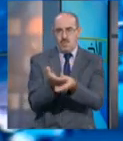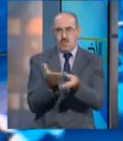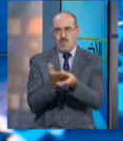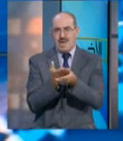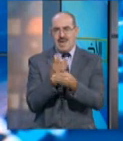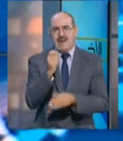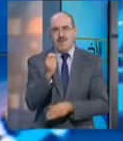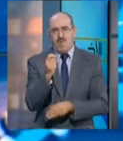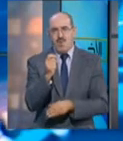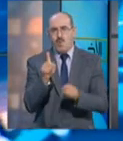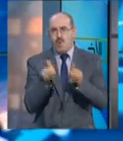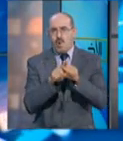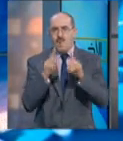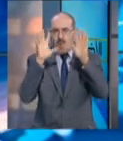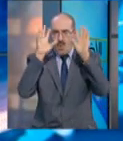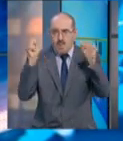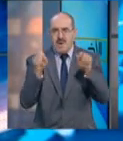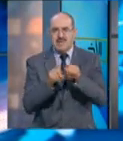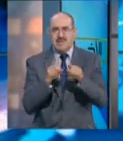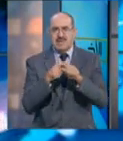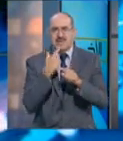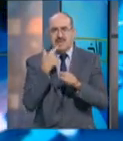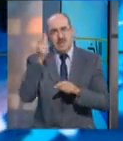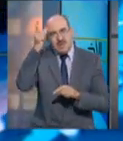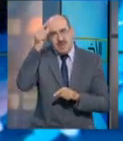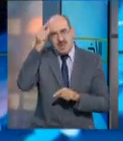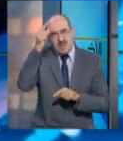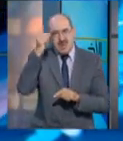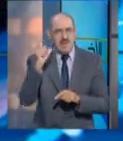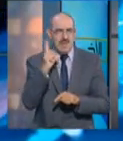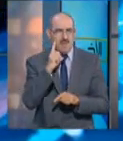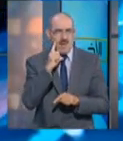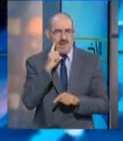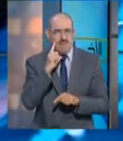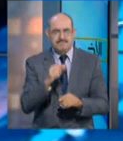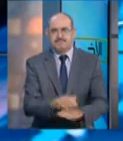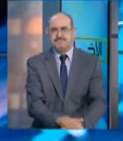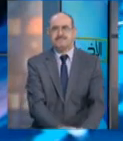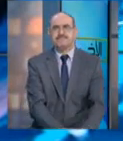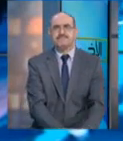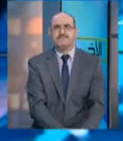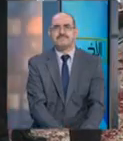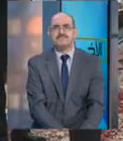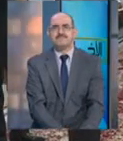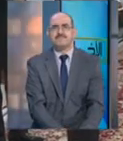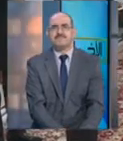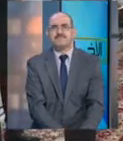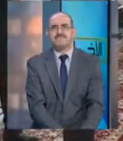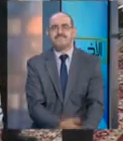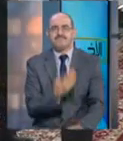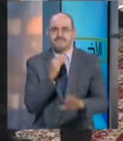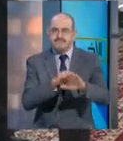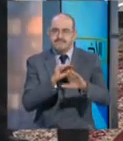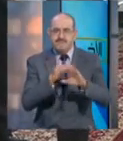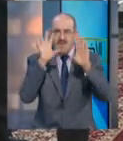أوراق اعتماده بصفته سفيرا لدولة ليبيا بالجزائر. سعادة سفير دولة